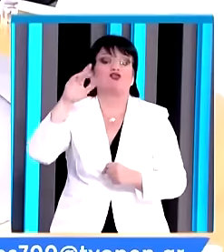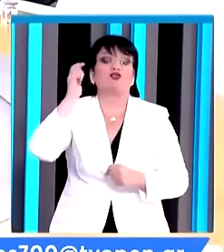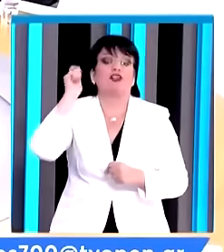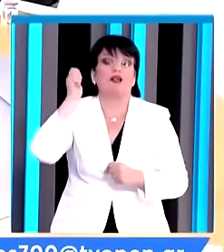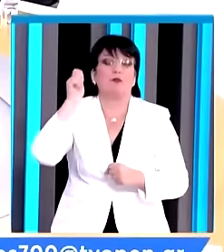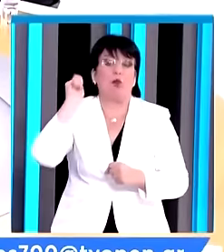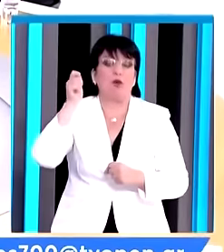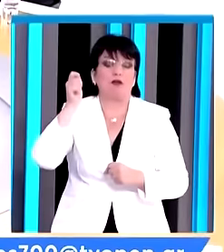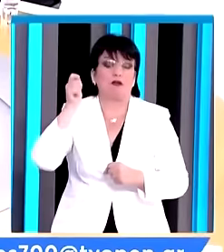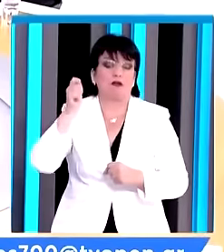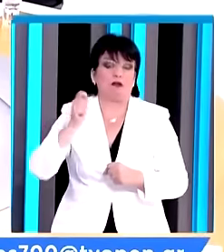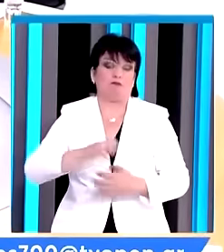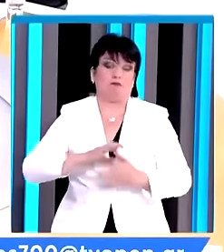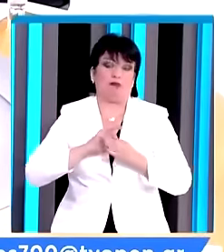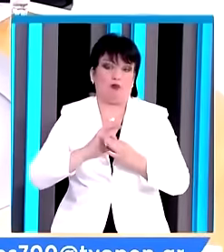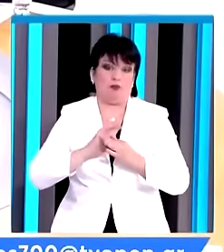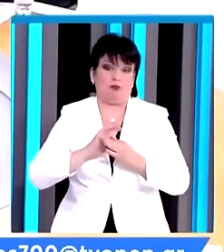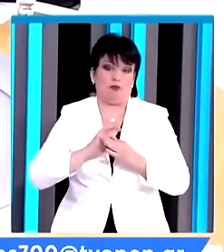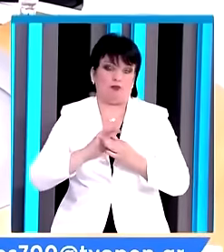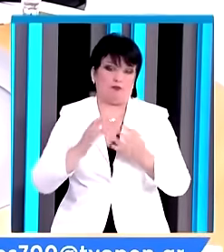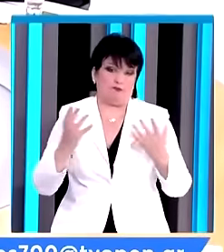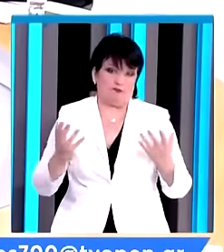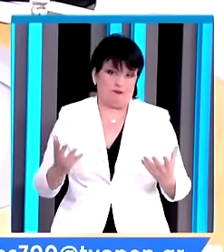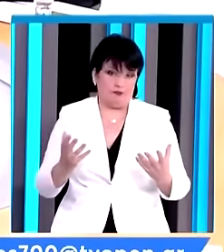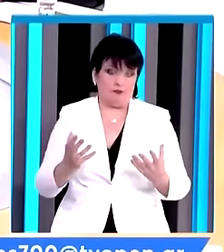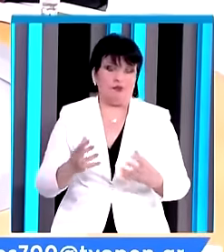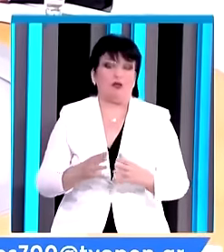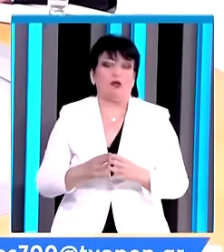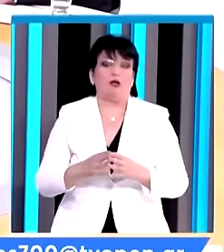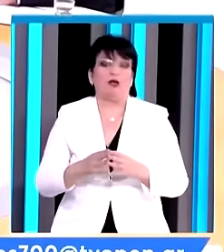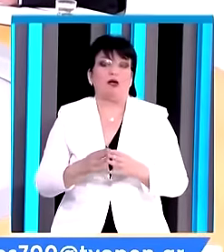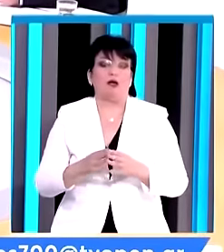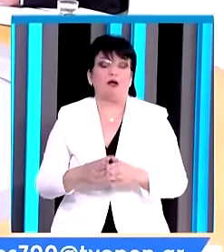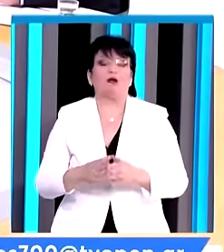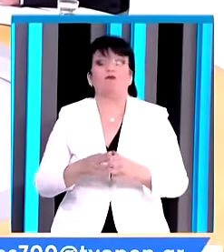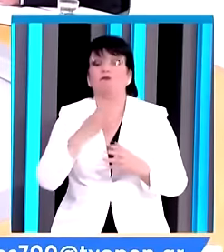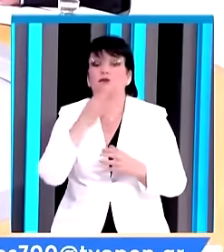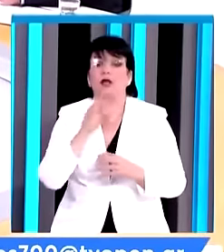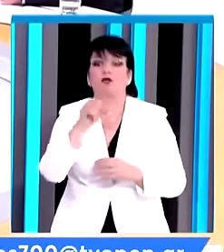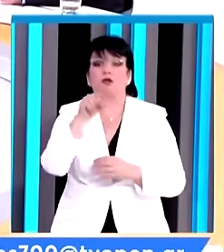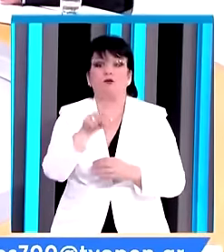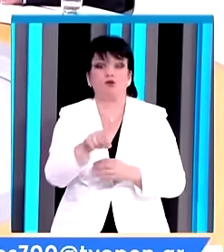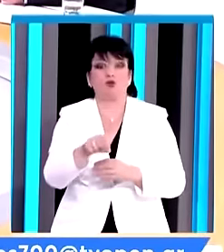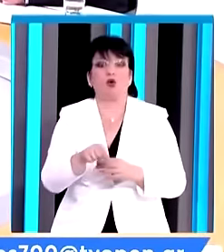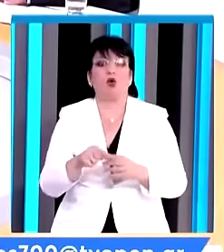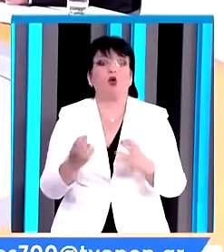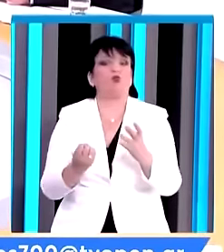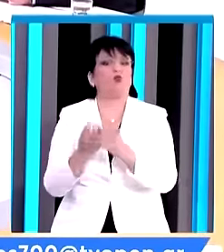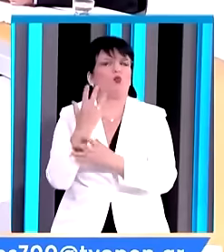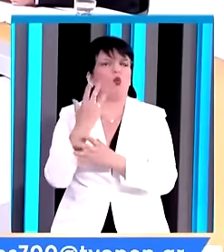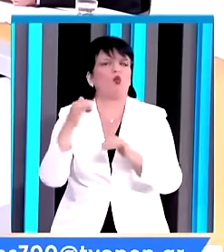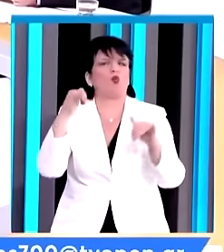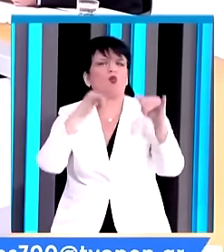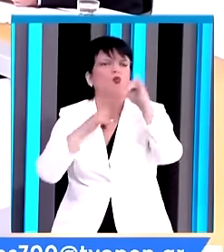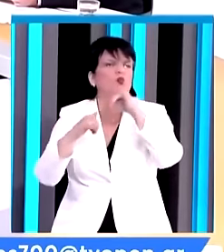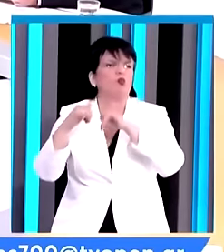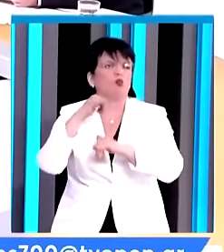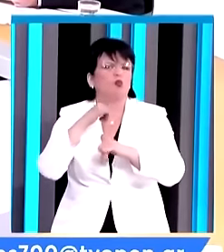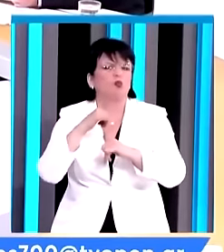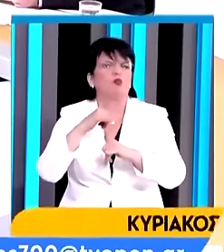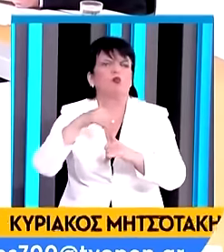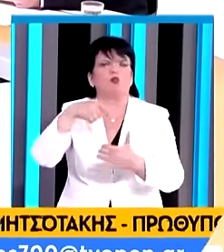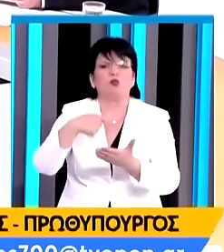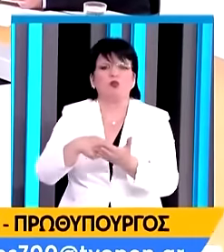πολιτική αυτοπεποίθησης. Και δείτε επίσης τι έχει γίνει στον αέρα, την προμήθεια στον Ραφάλ, τα σύγχρονα,